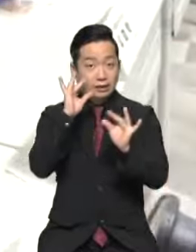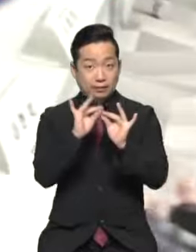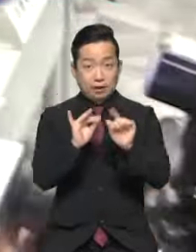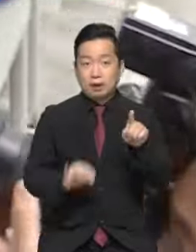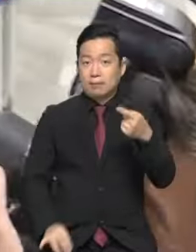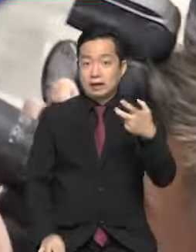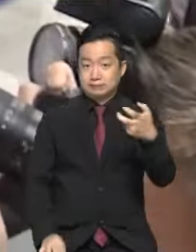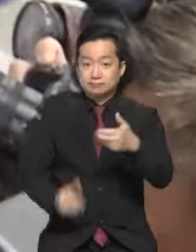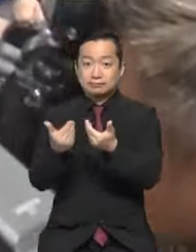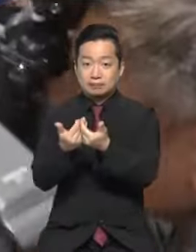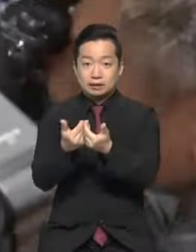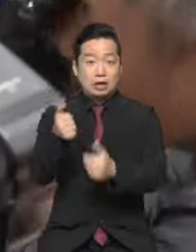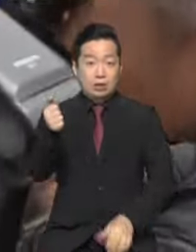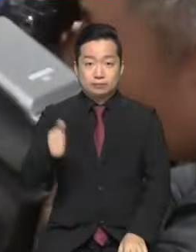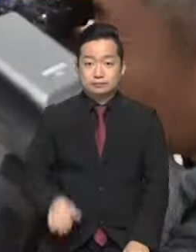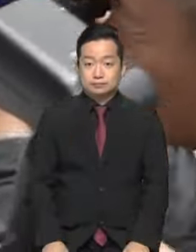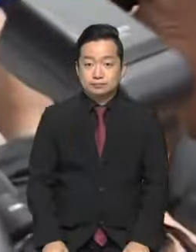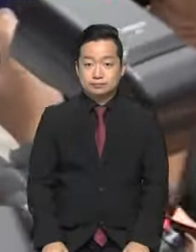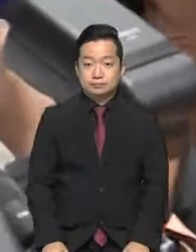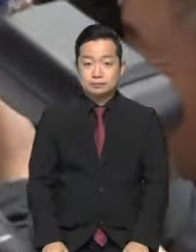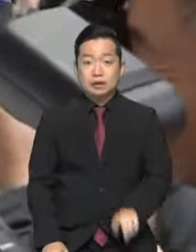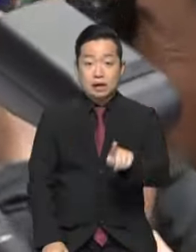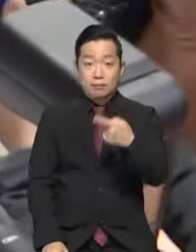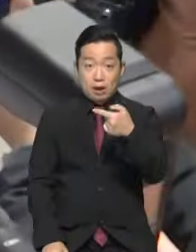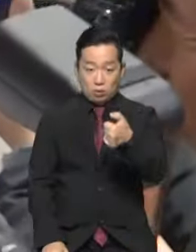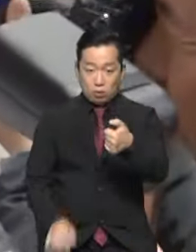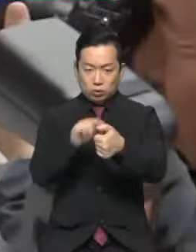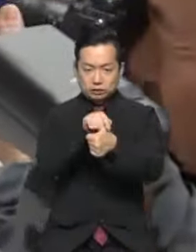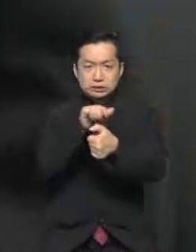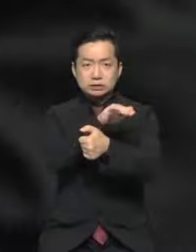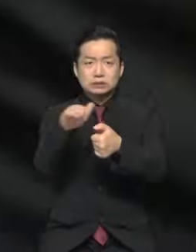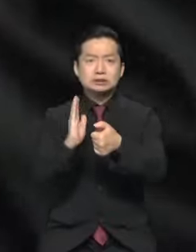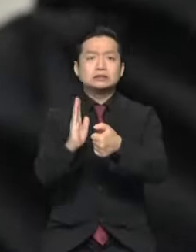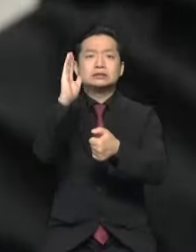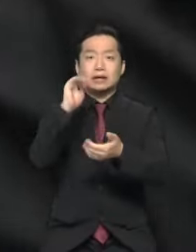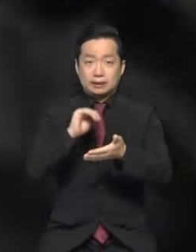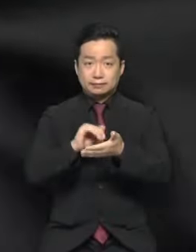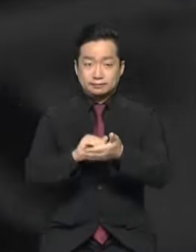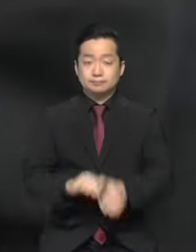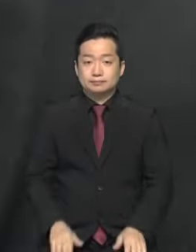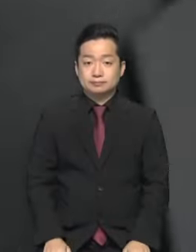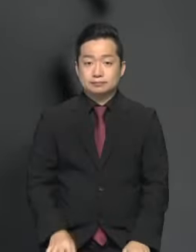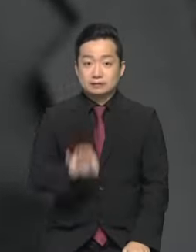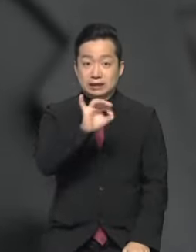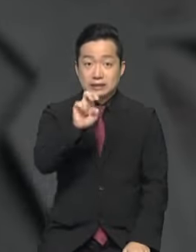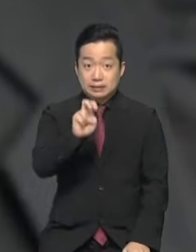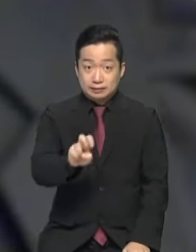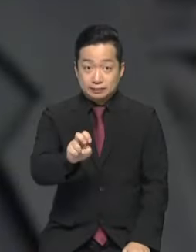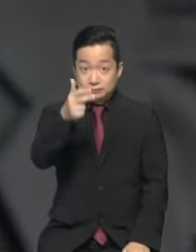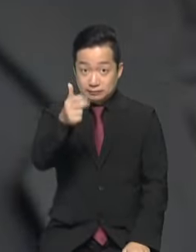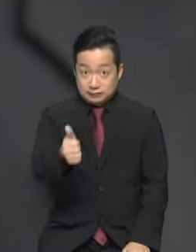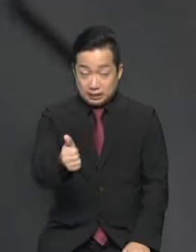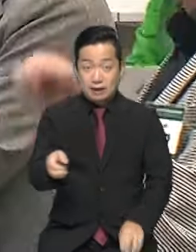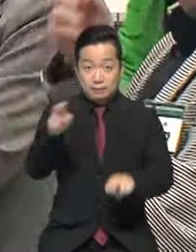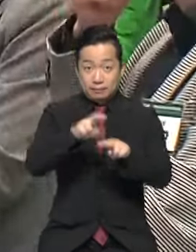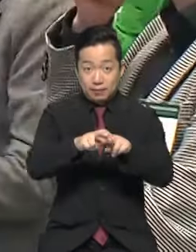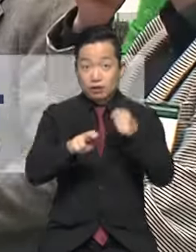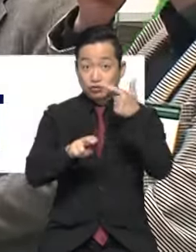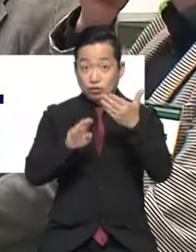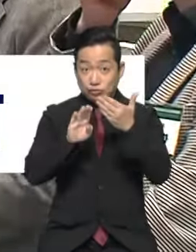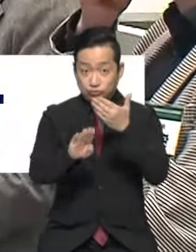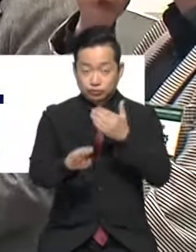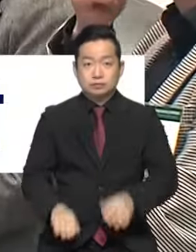반대 50표로 가결 종족수 150표를 넉넉히 넘긴 겁니다. 이로써 임 회장은 취임 6개월 만에 불명예